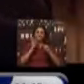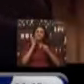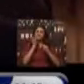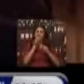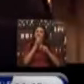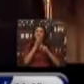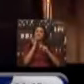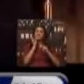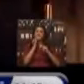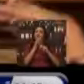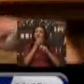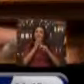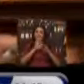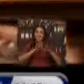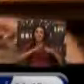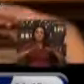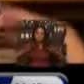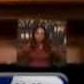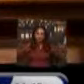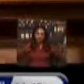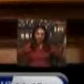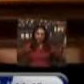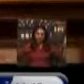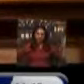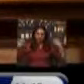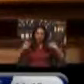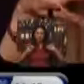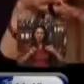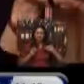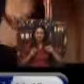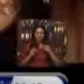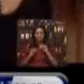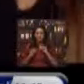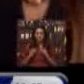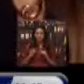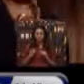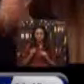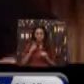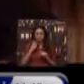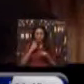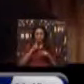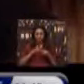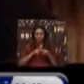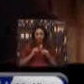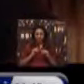مؤلفه الكلام ده. قلت ايه، مين اللي بيقول الكلام ده؟ مش تاريخي.